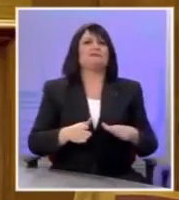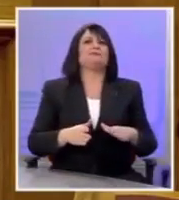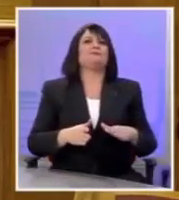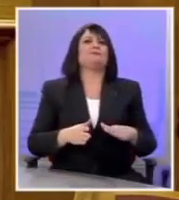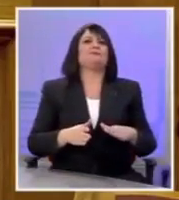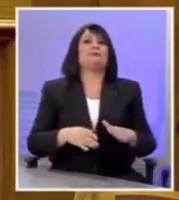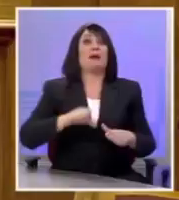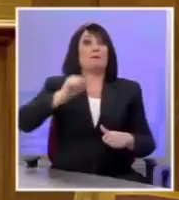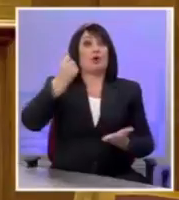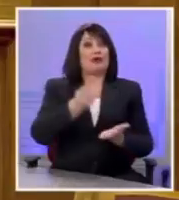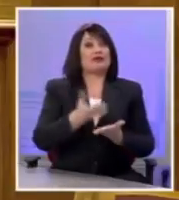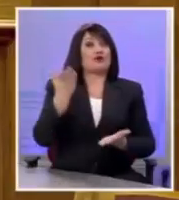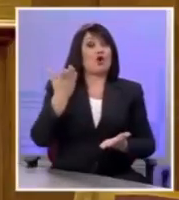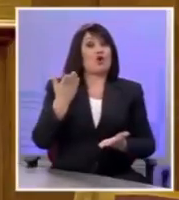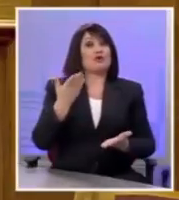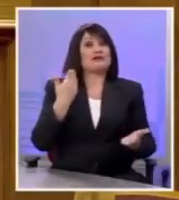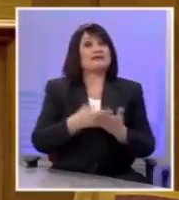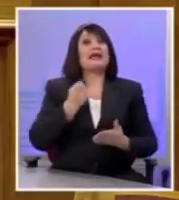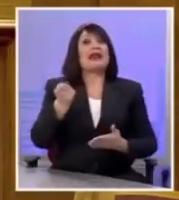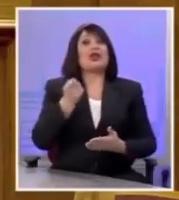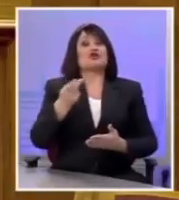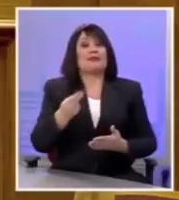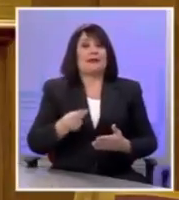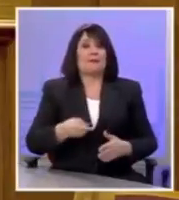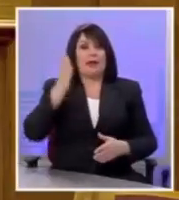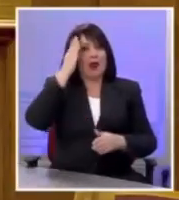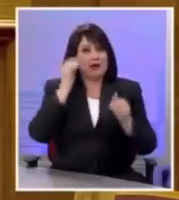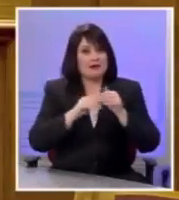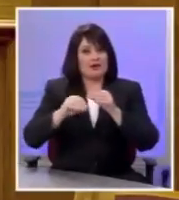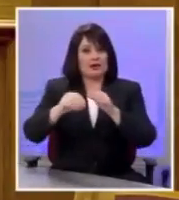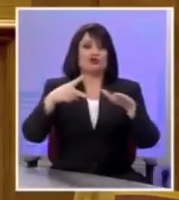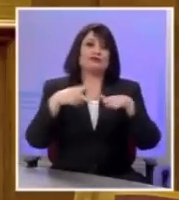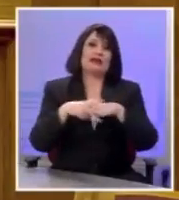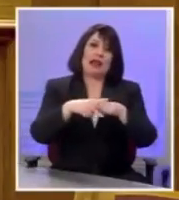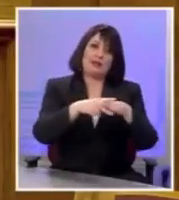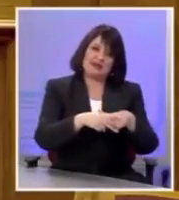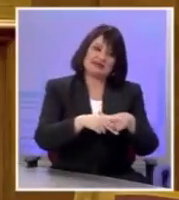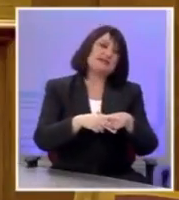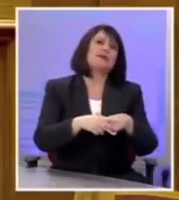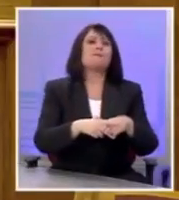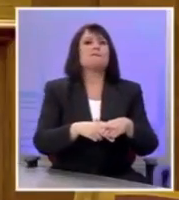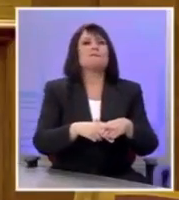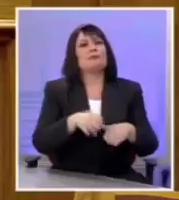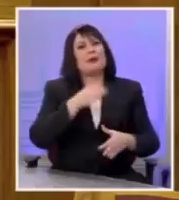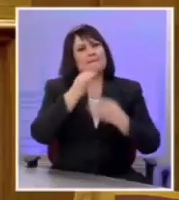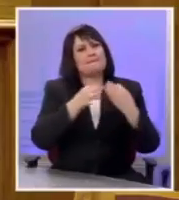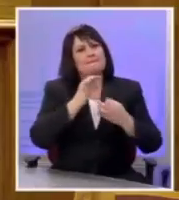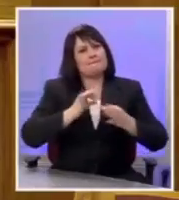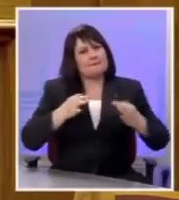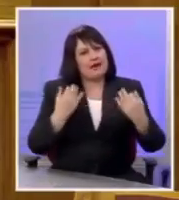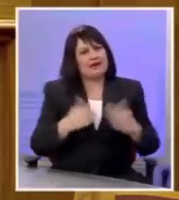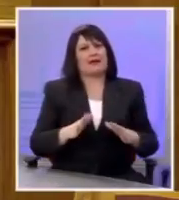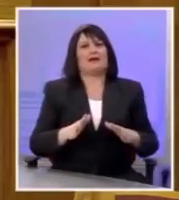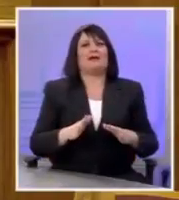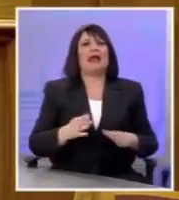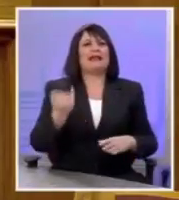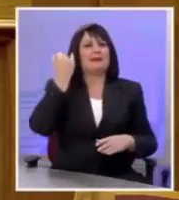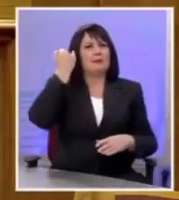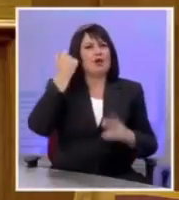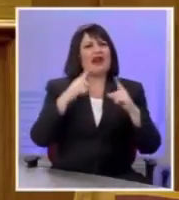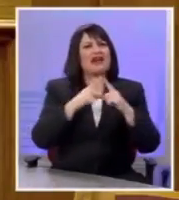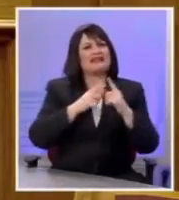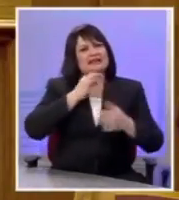πρώτης αξιολόγησης για το χρέος. Για την ανακεφαλοποίηση των τραπεζών μίλησε πολύ ο κύριος Αντιπρόεδρος, ο